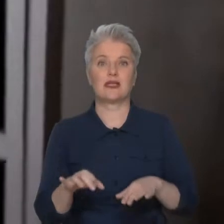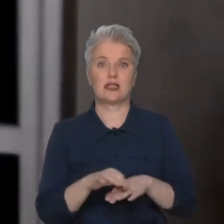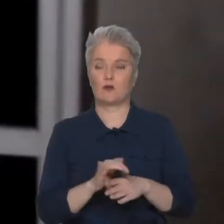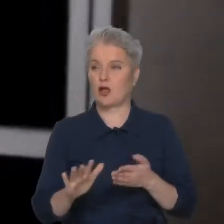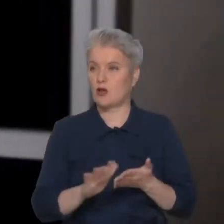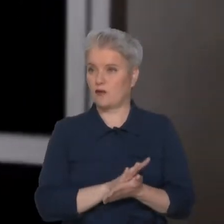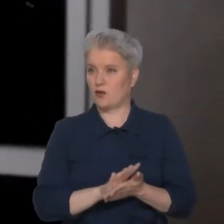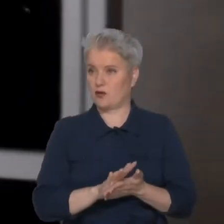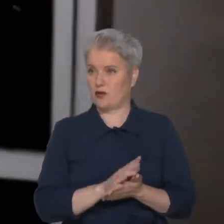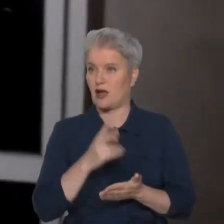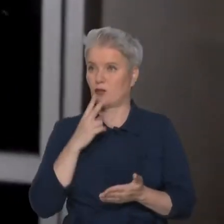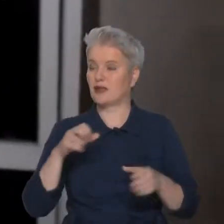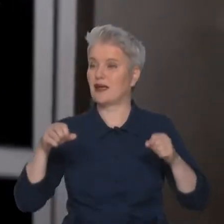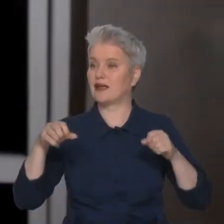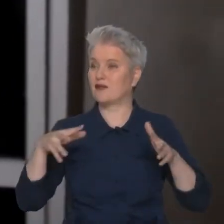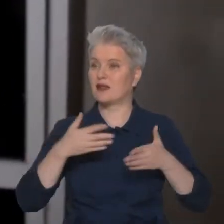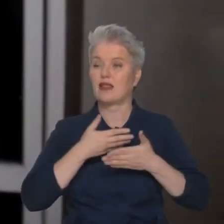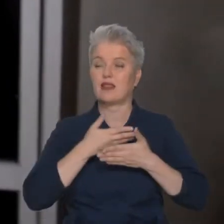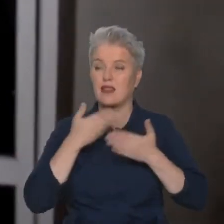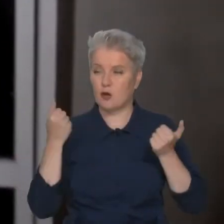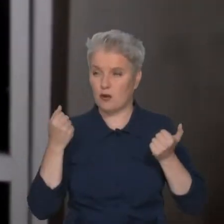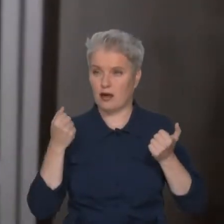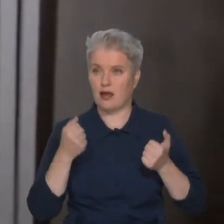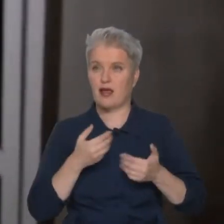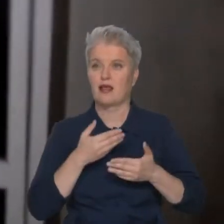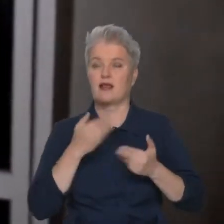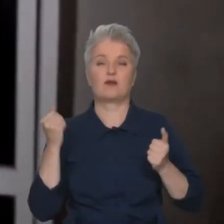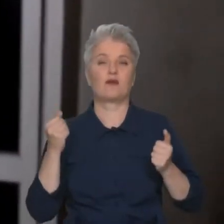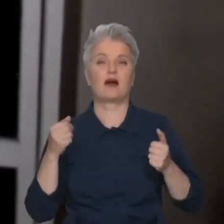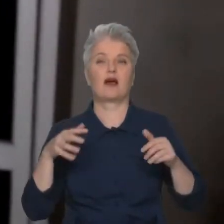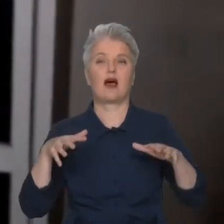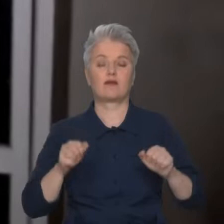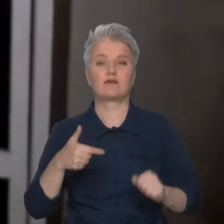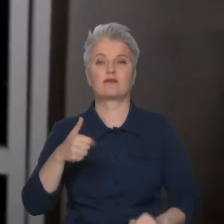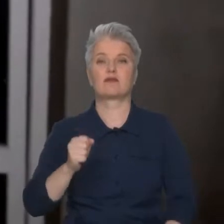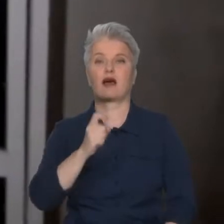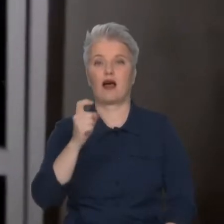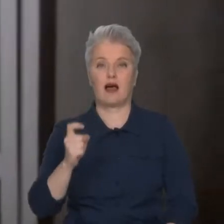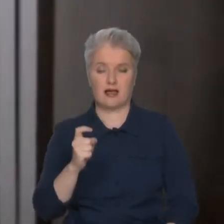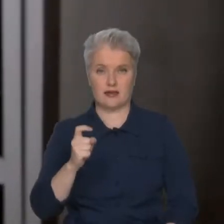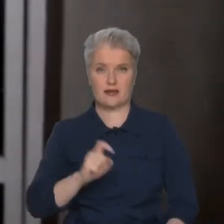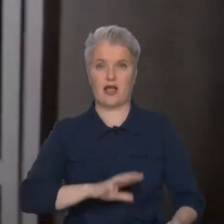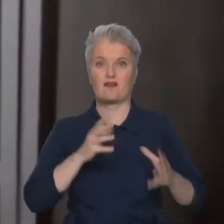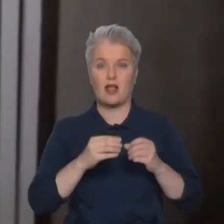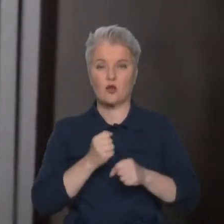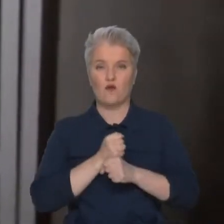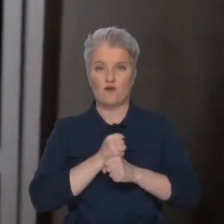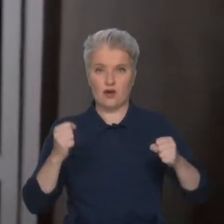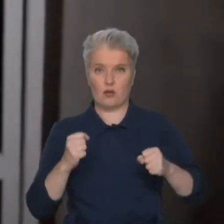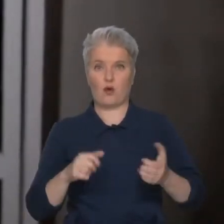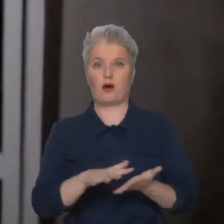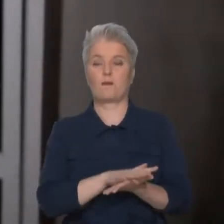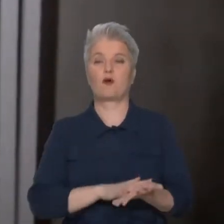наводять лад. Ви бачите, світла немає, немає інших комунікацій, вимкнений газ. Внаслідок вибуху